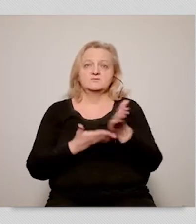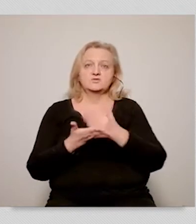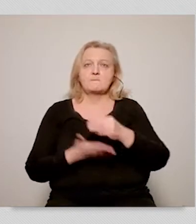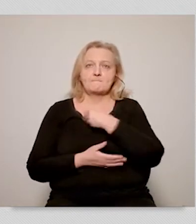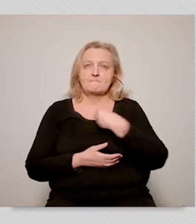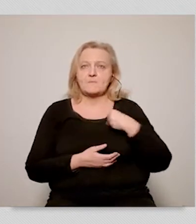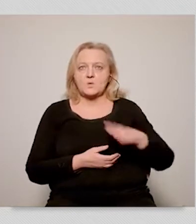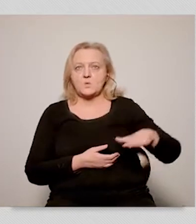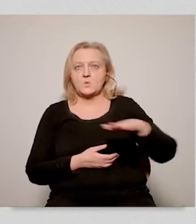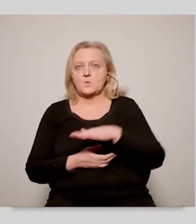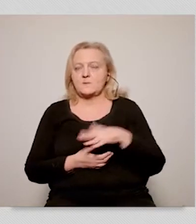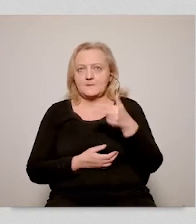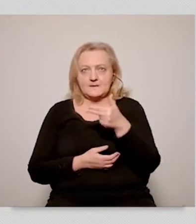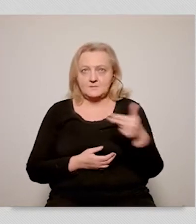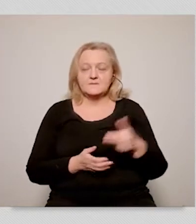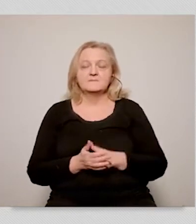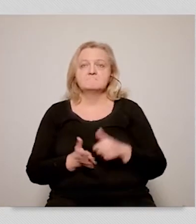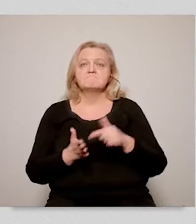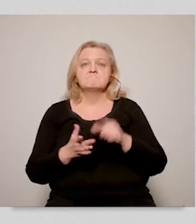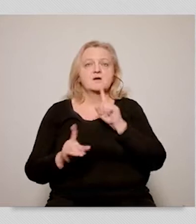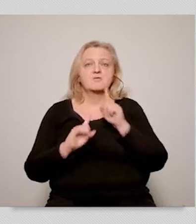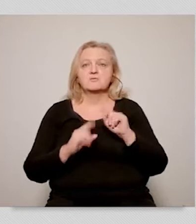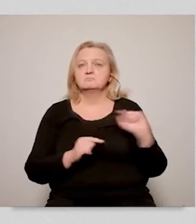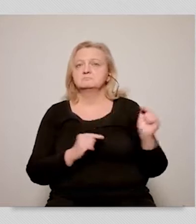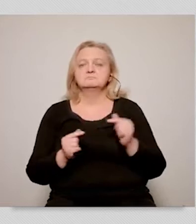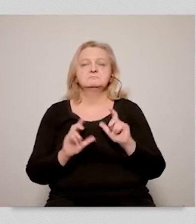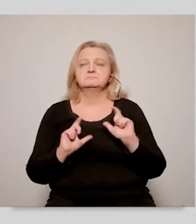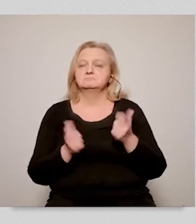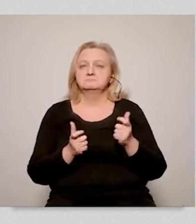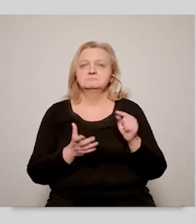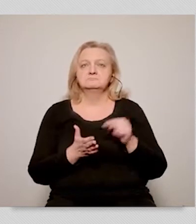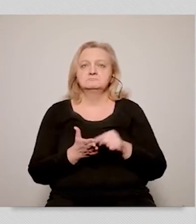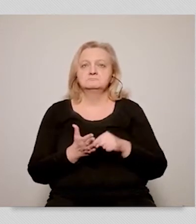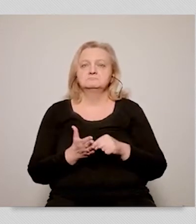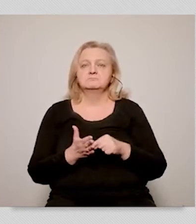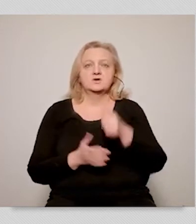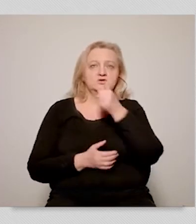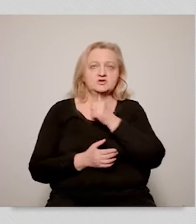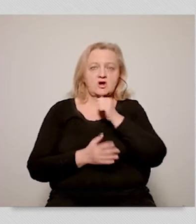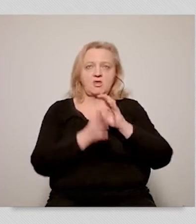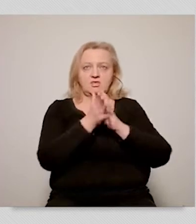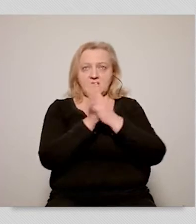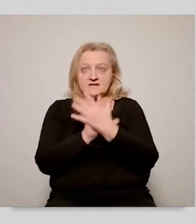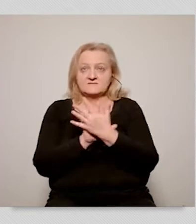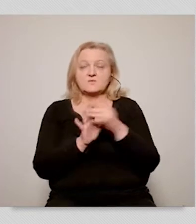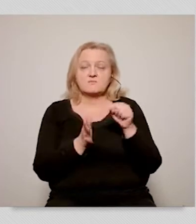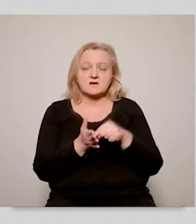i porozmawiamy o tym, na ile kwestia zielonej transformacji